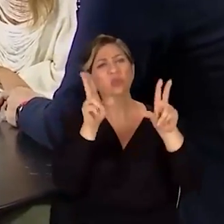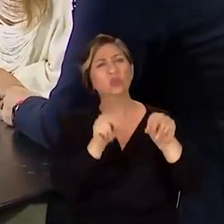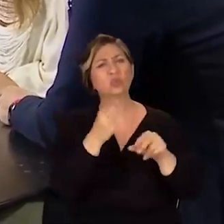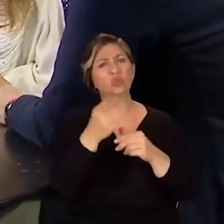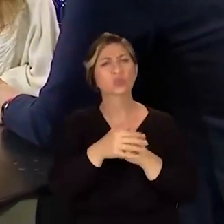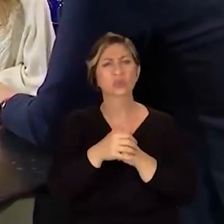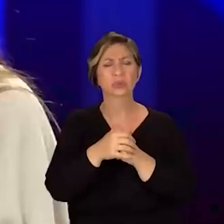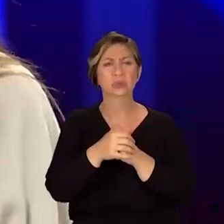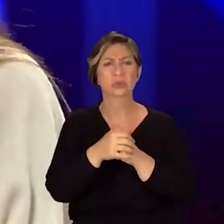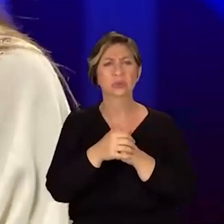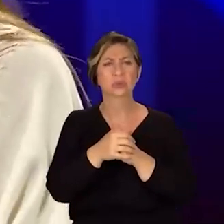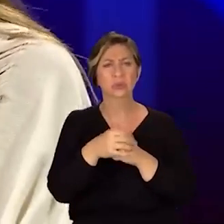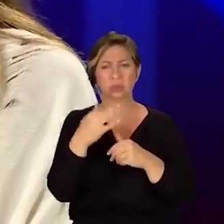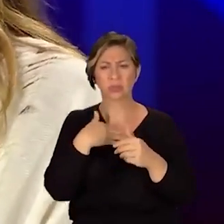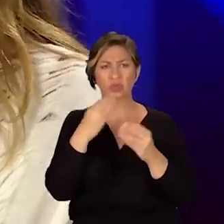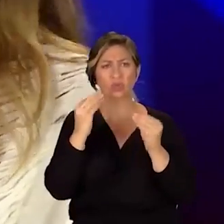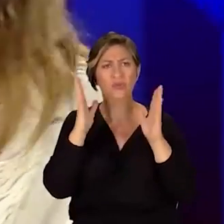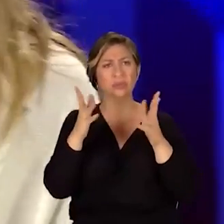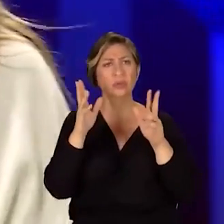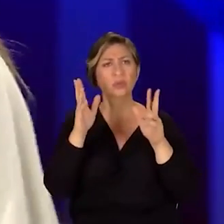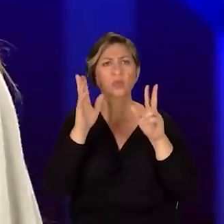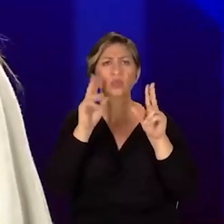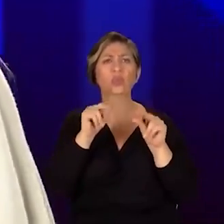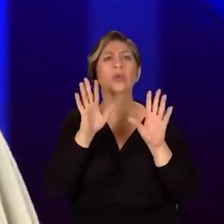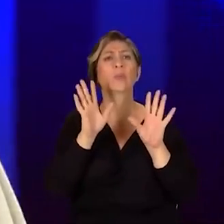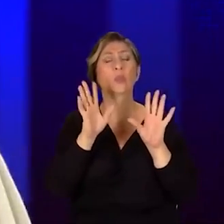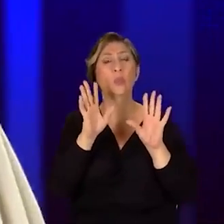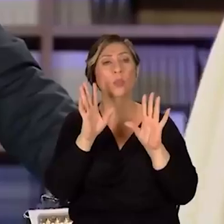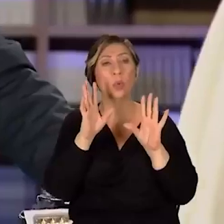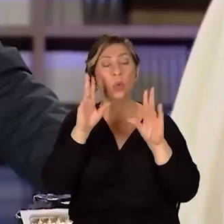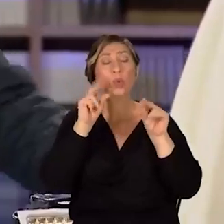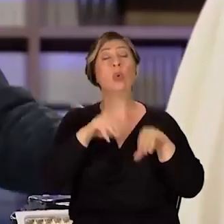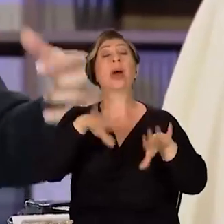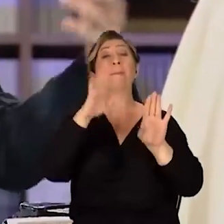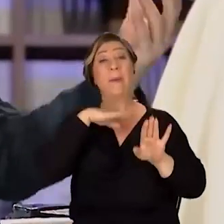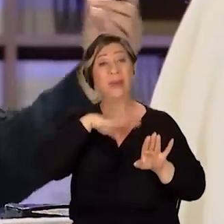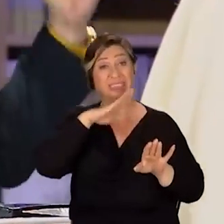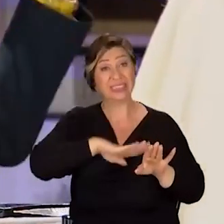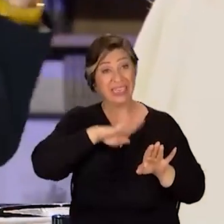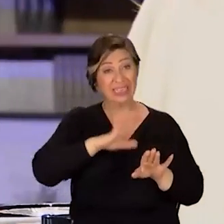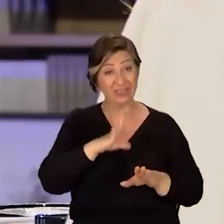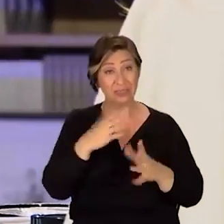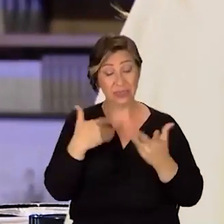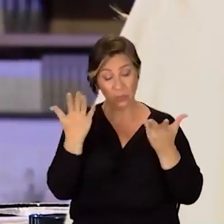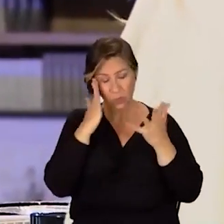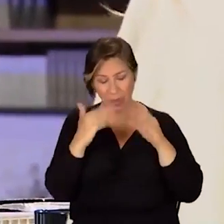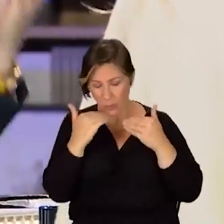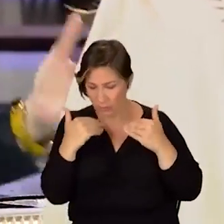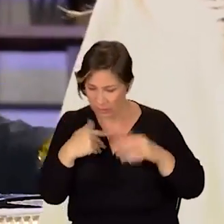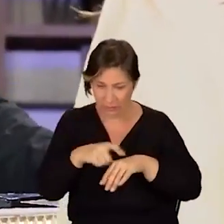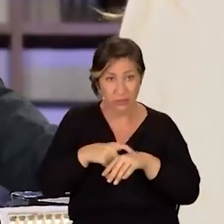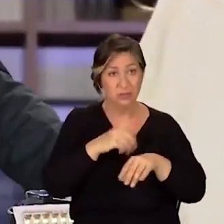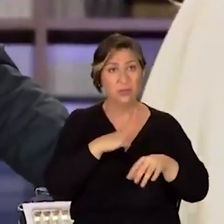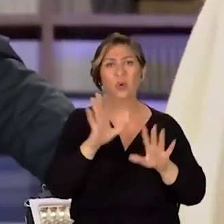uyuyorsunuz? Vallahi ben de çok kolay uyumuyorum. Uyuyamamaktan şikayet edip böyle kalkıp niye uyuyamıyorum? Ya